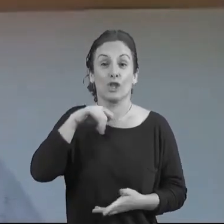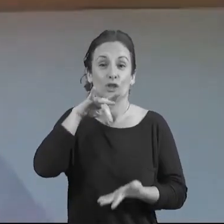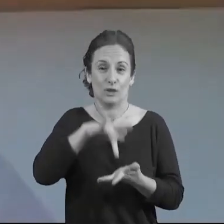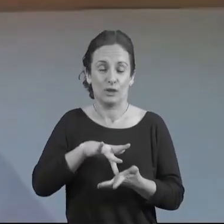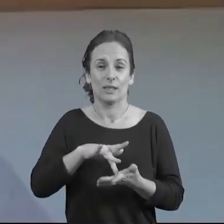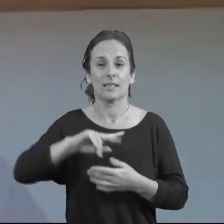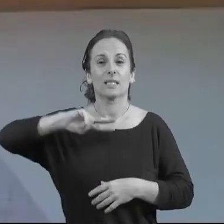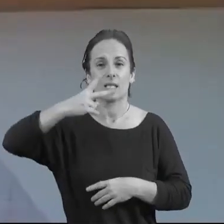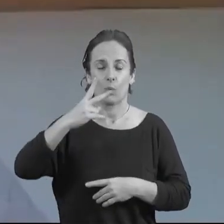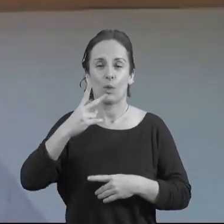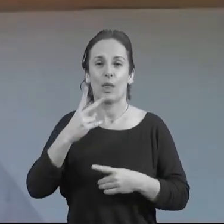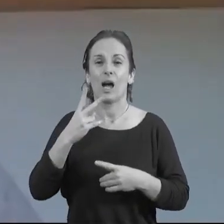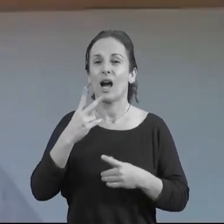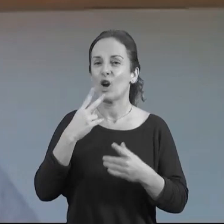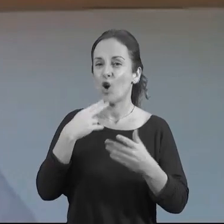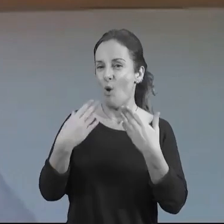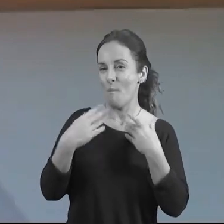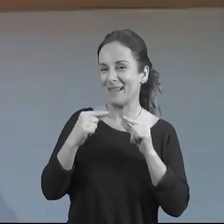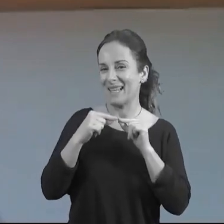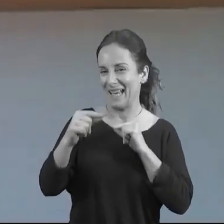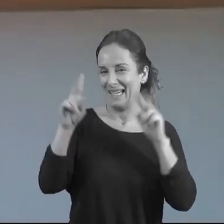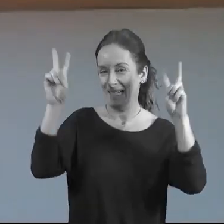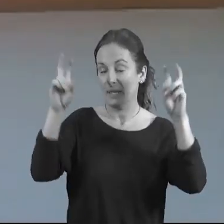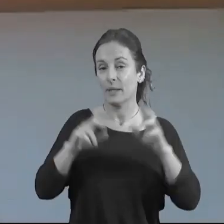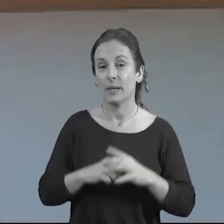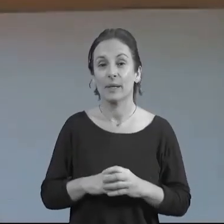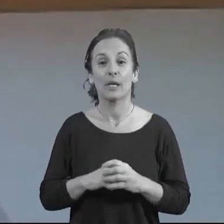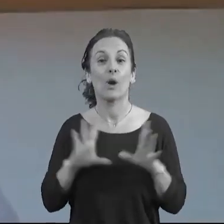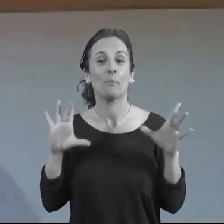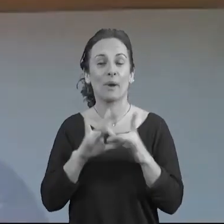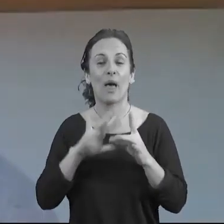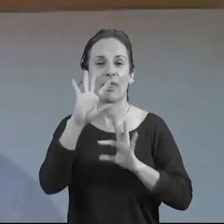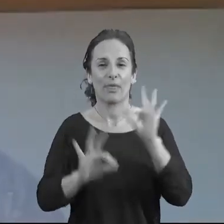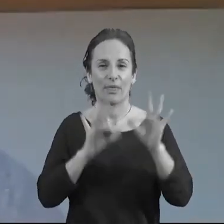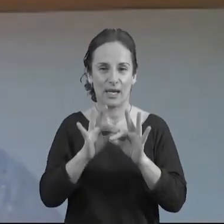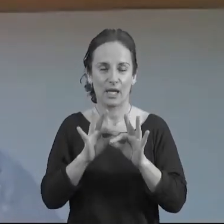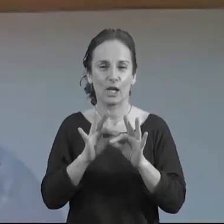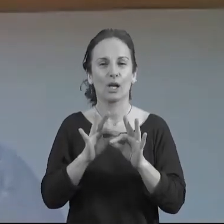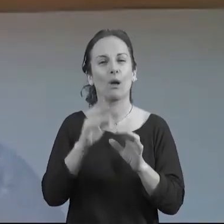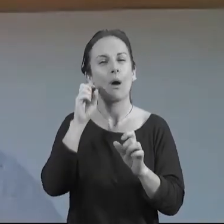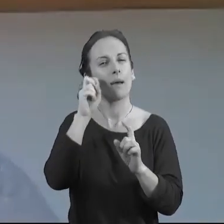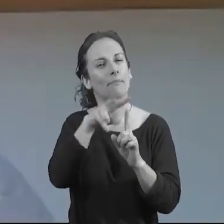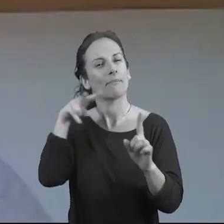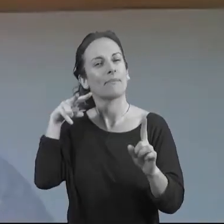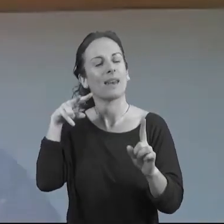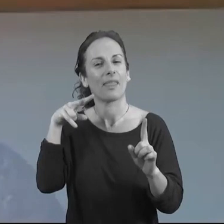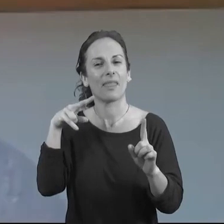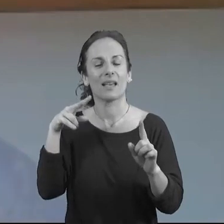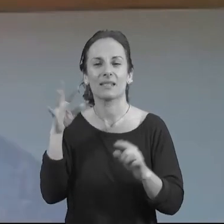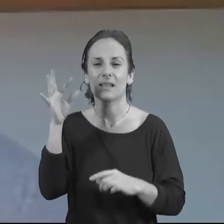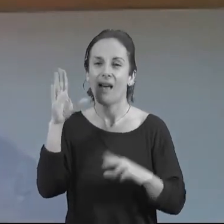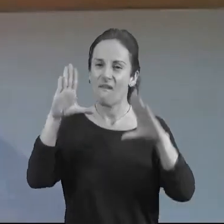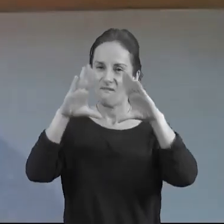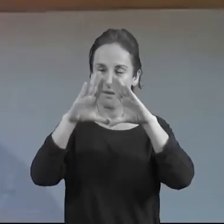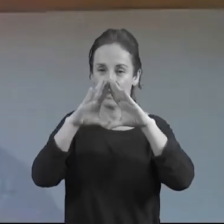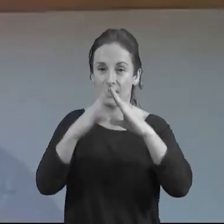línia amb aquesta cicle de mirades feministes que han volgut dur a terme des del Consell de